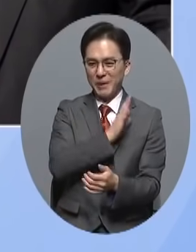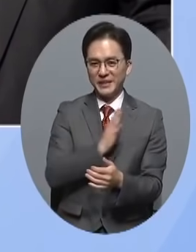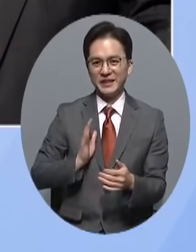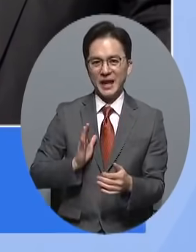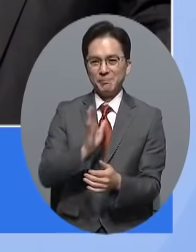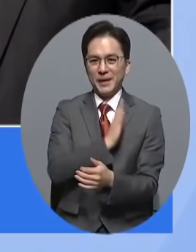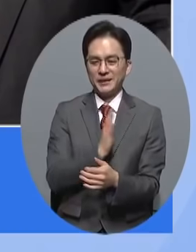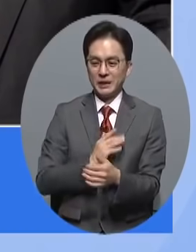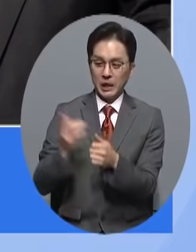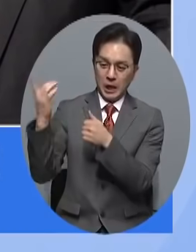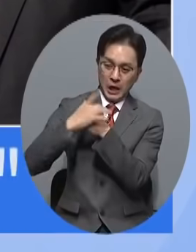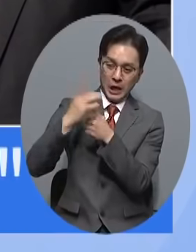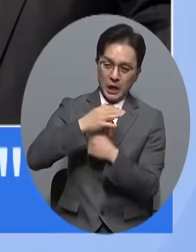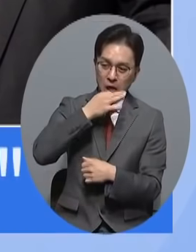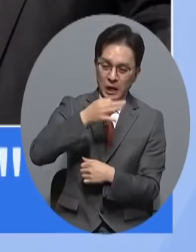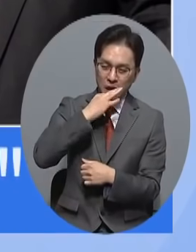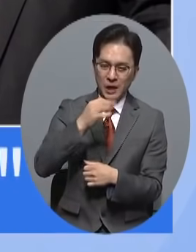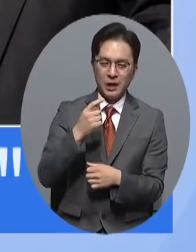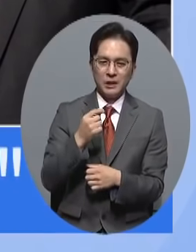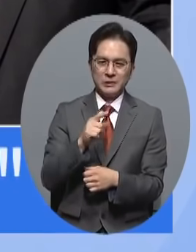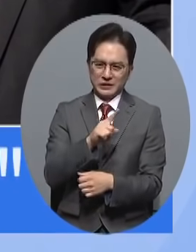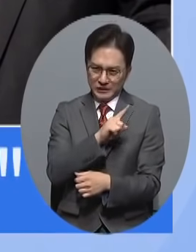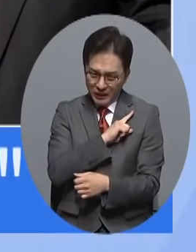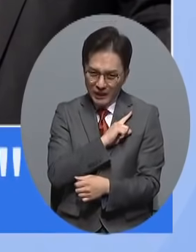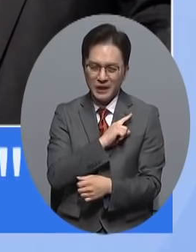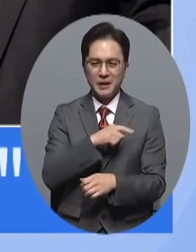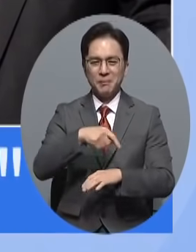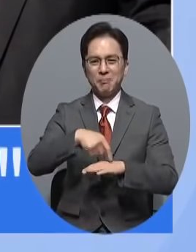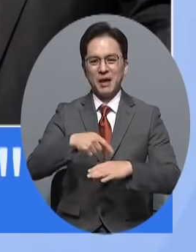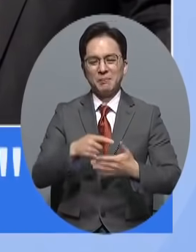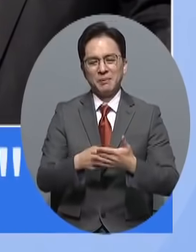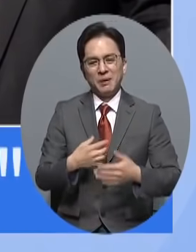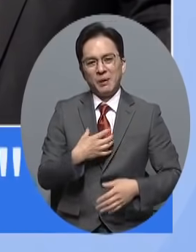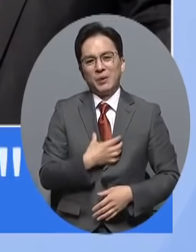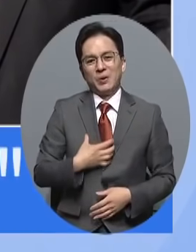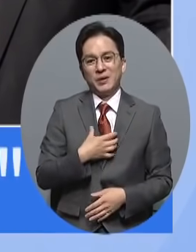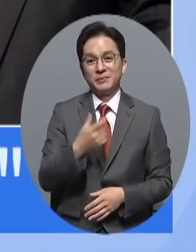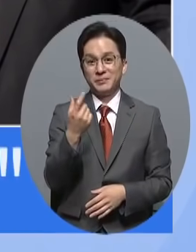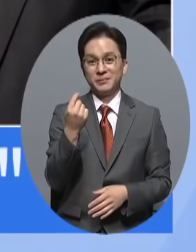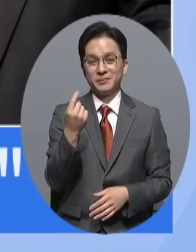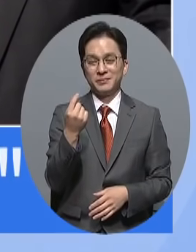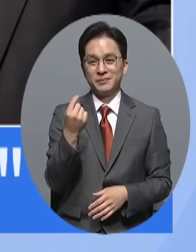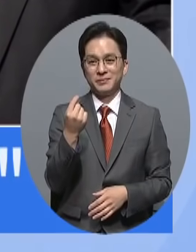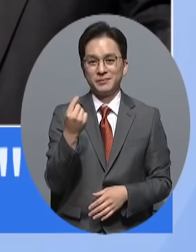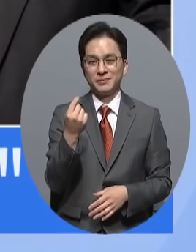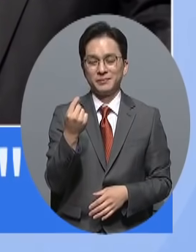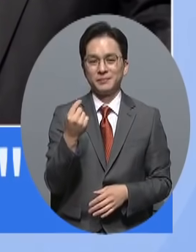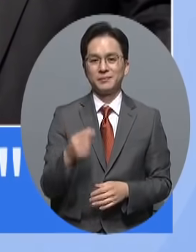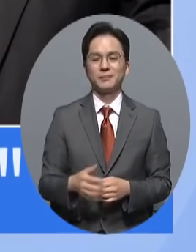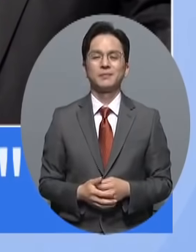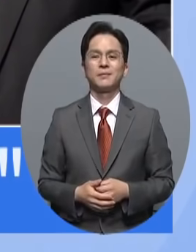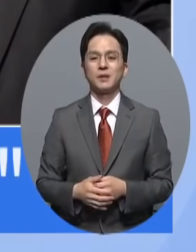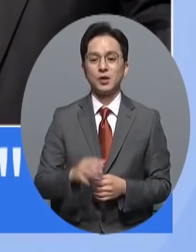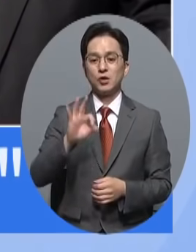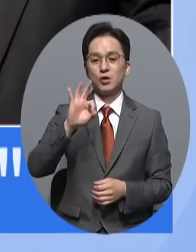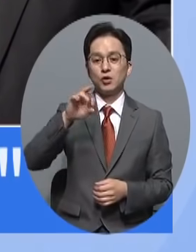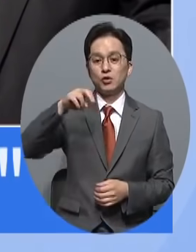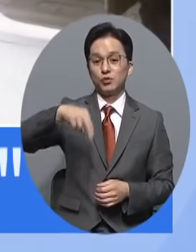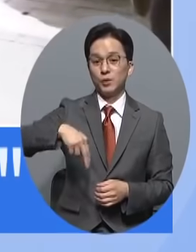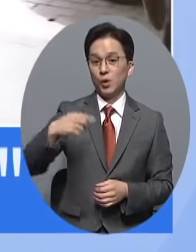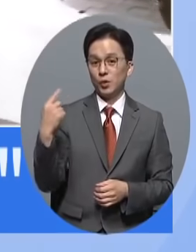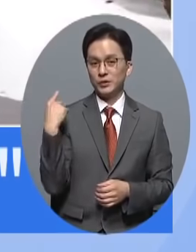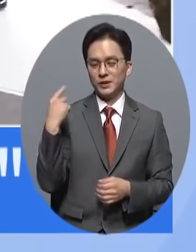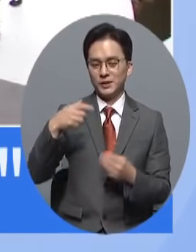하는데 저는 박영수 특검을 공격하는 형태를 취하면서 윤석열 후보까지 같이 싸잡아 얘기하면서 이른바 박영수